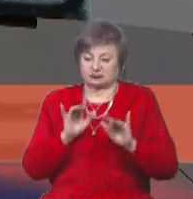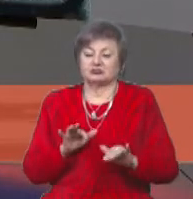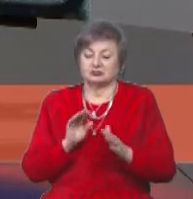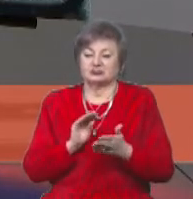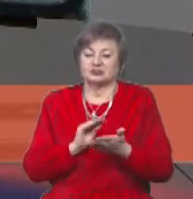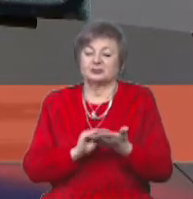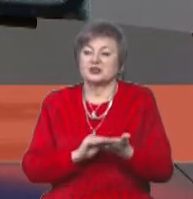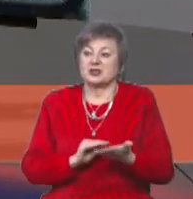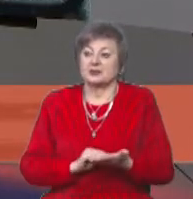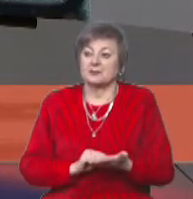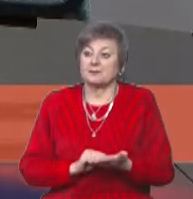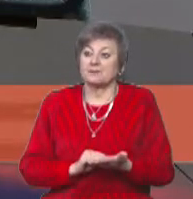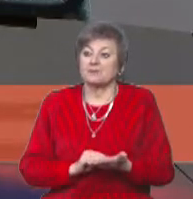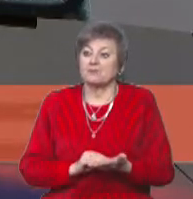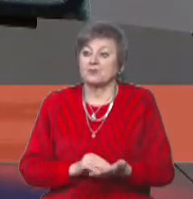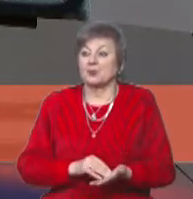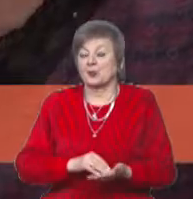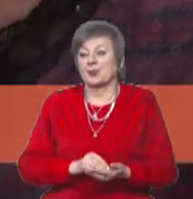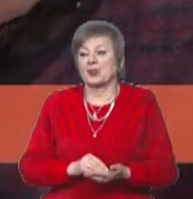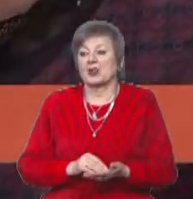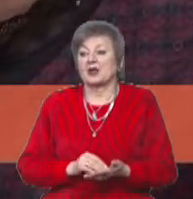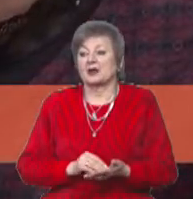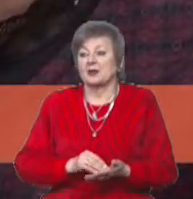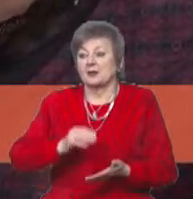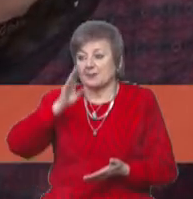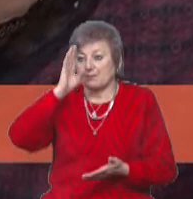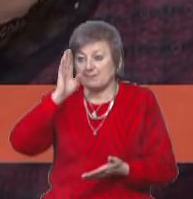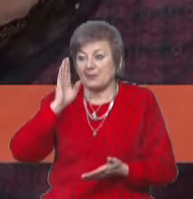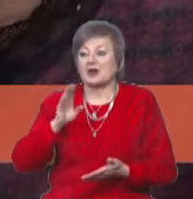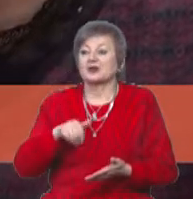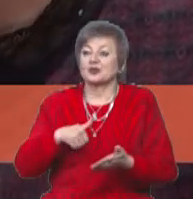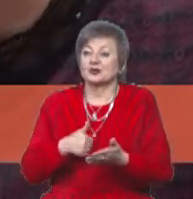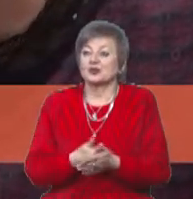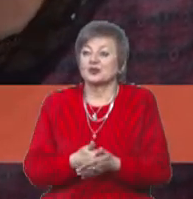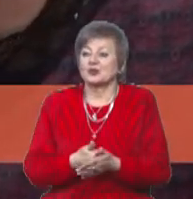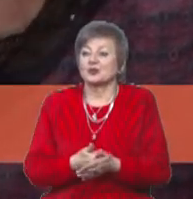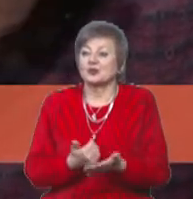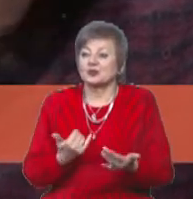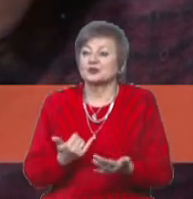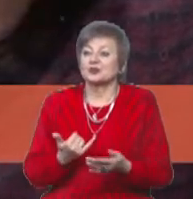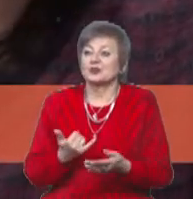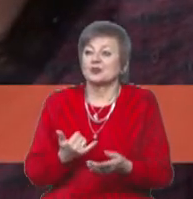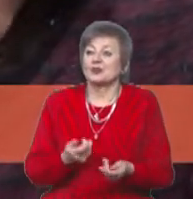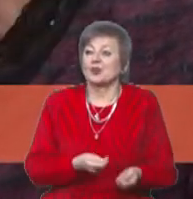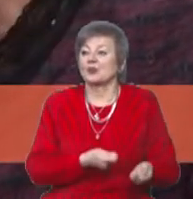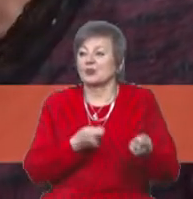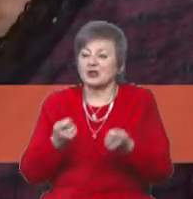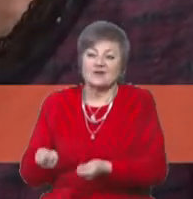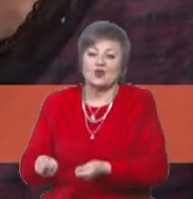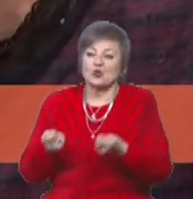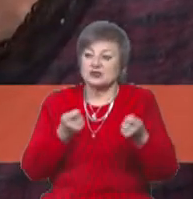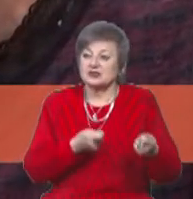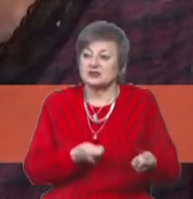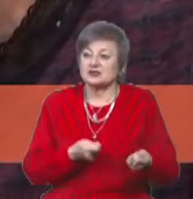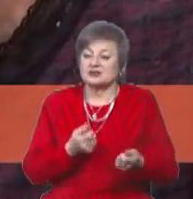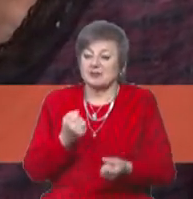незнайомий хлопець нас до сих пір возить туди-сюди. Так, нас немає. Так, у нас